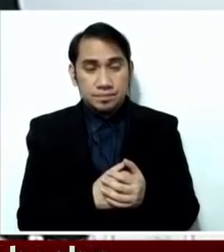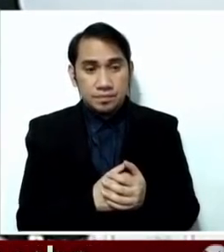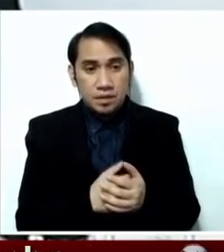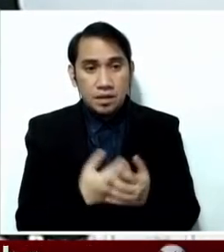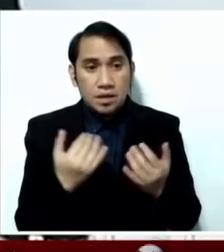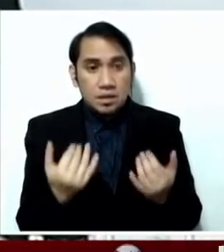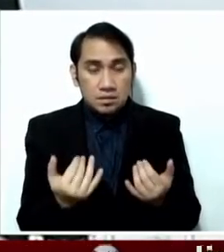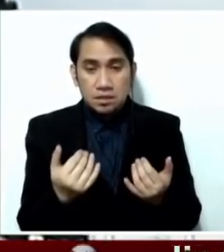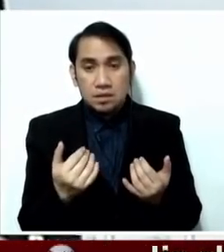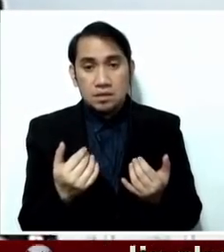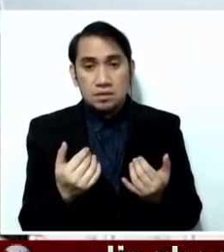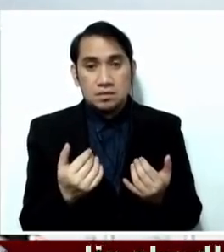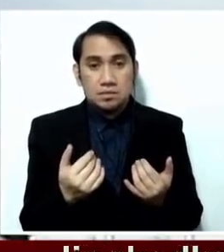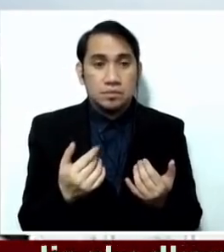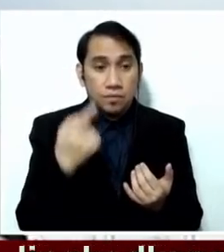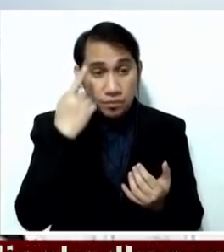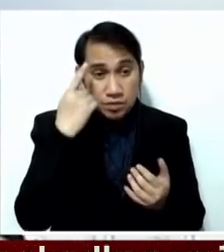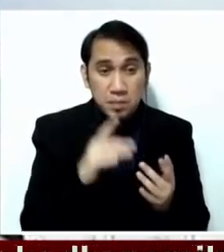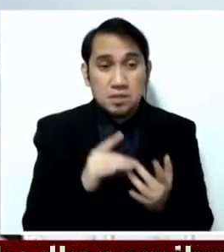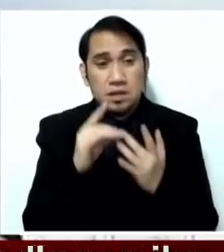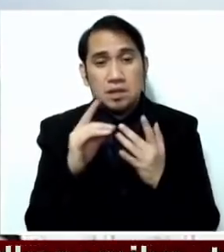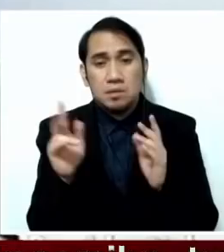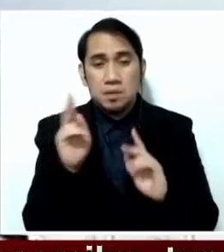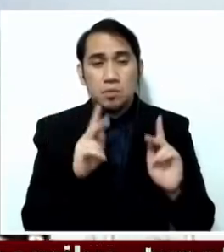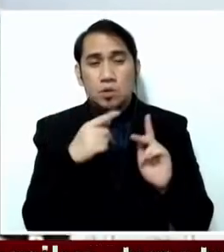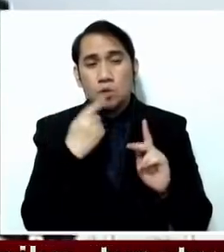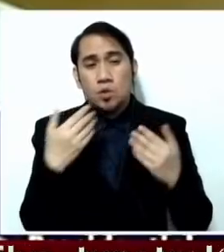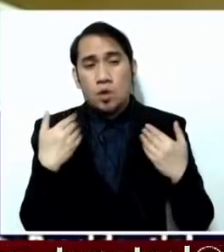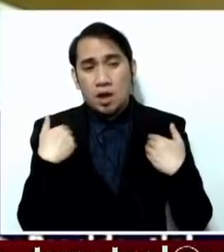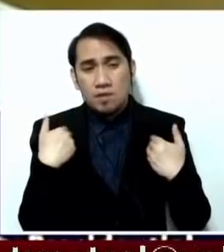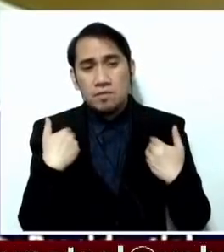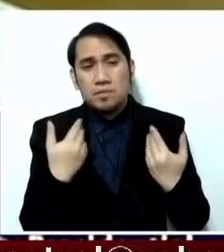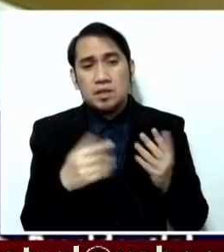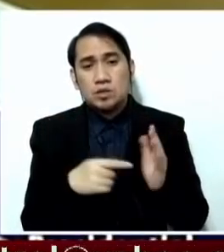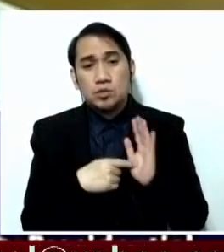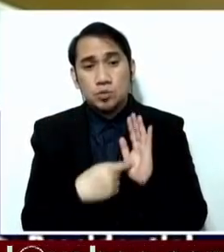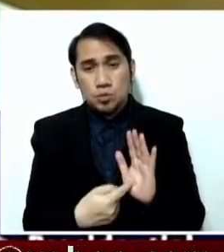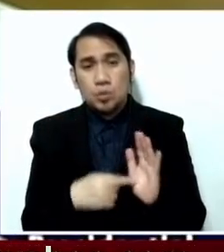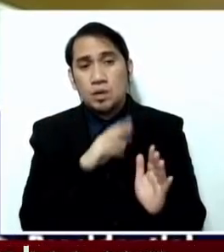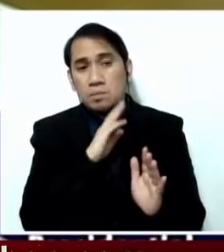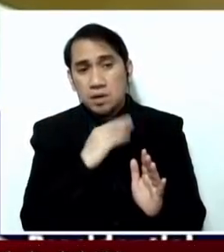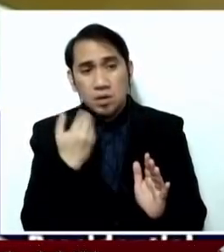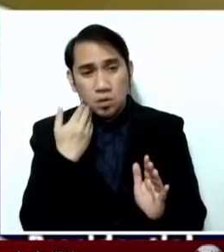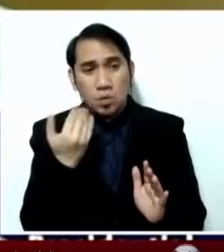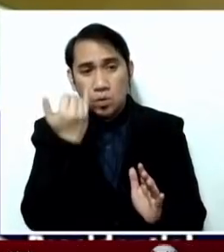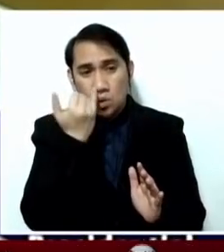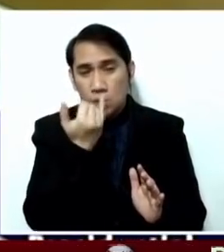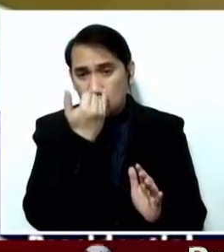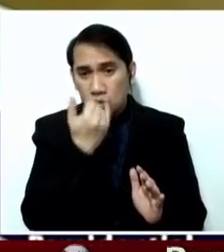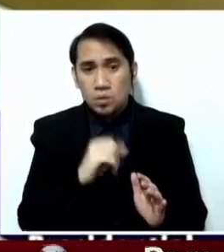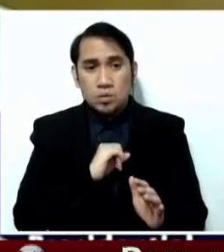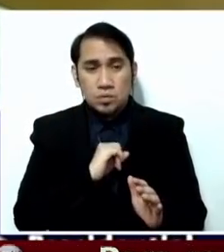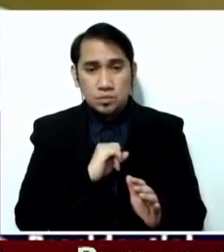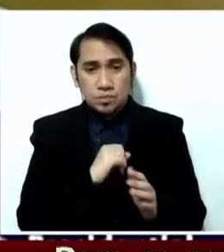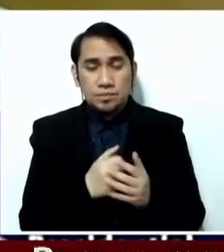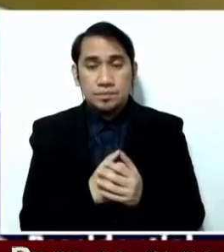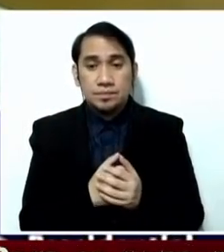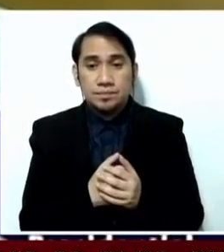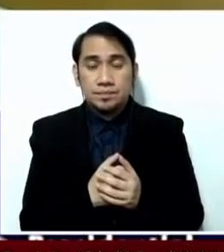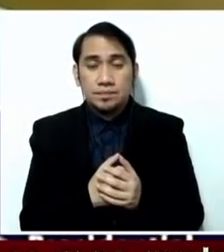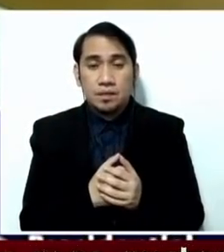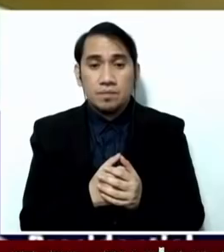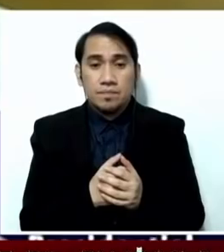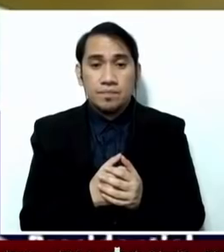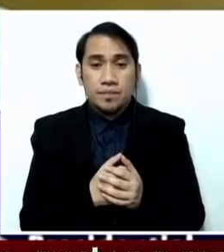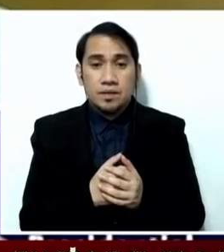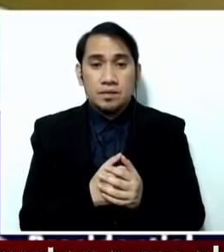among asymptomatic and non-severe Filipino patients. And bring that every victim could be of use to basically